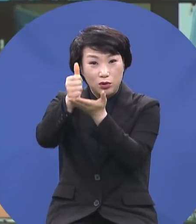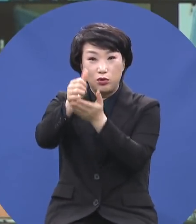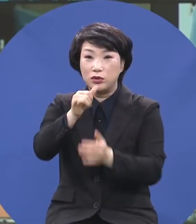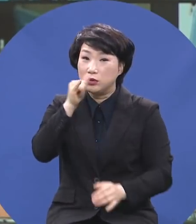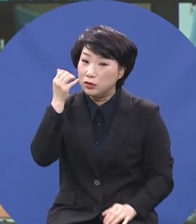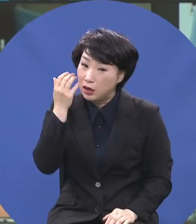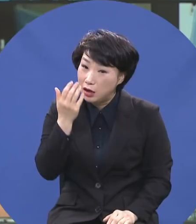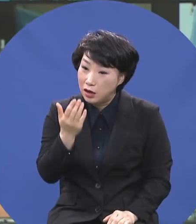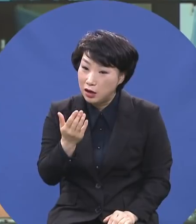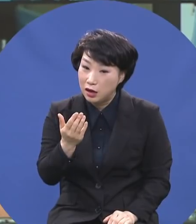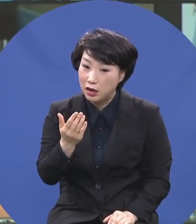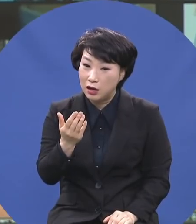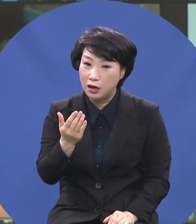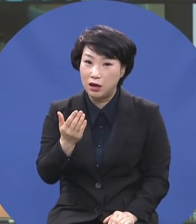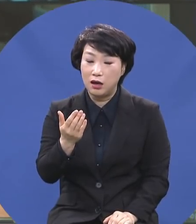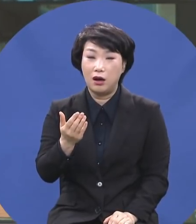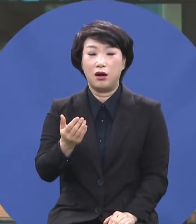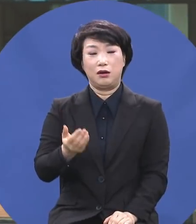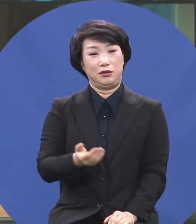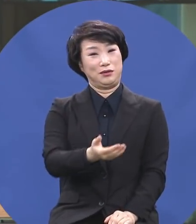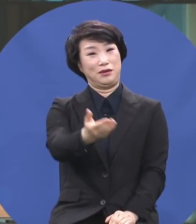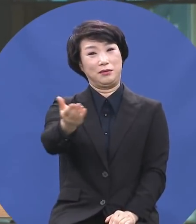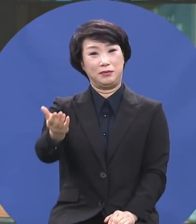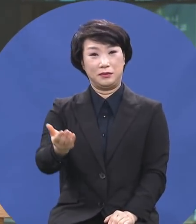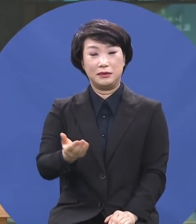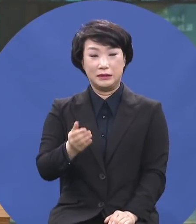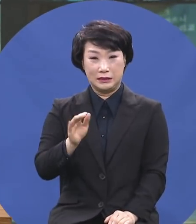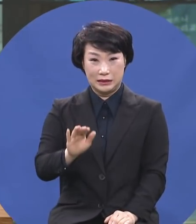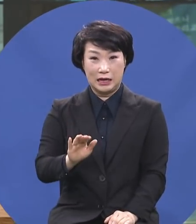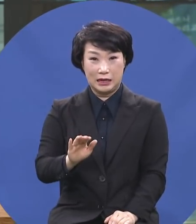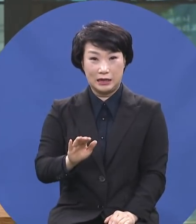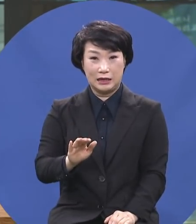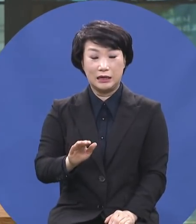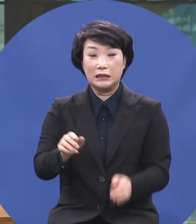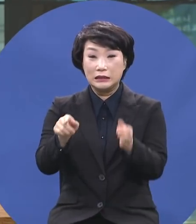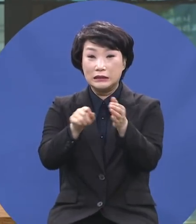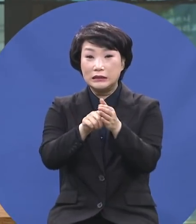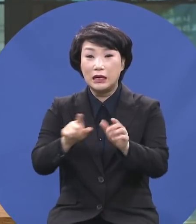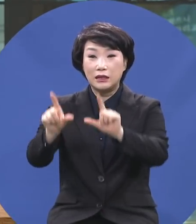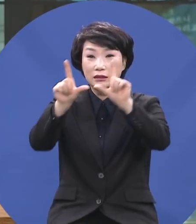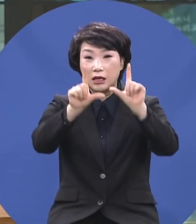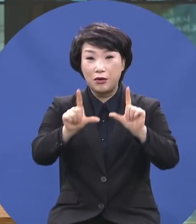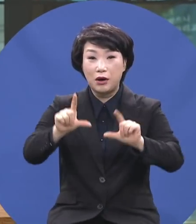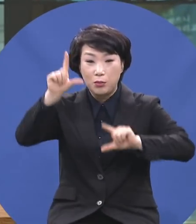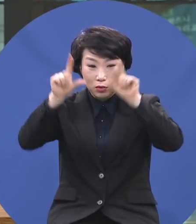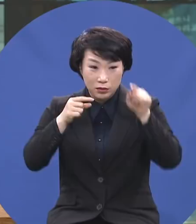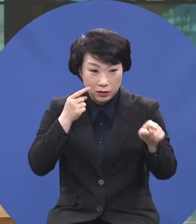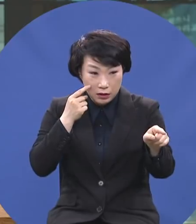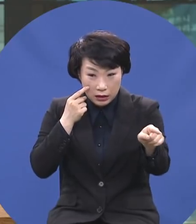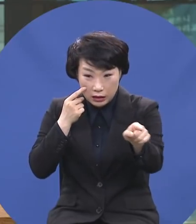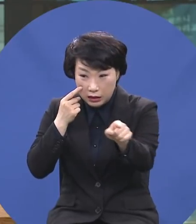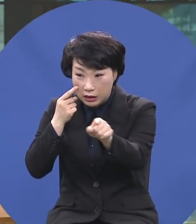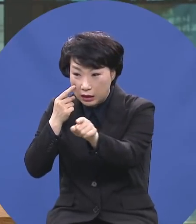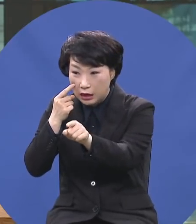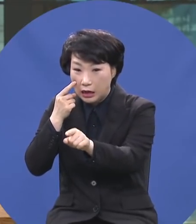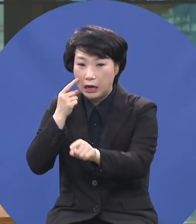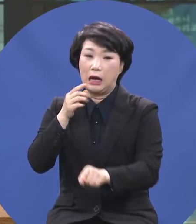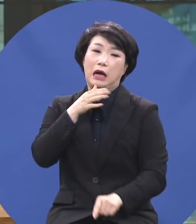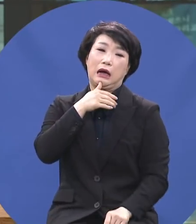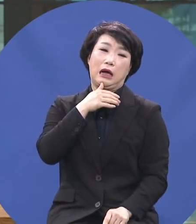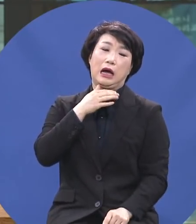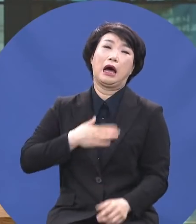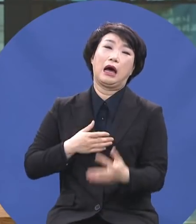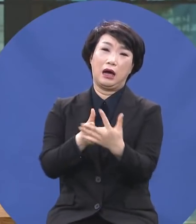모시느냐 하는 것은 여러분들이 신앙생활하는 모습을 가만히 보면